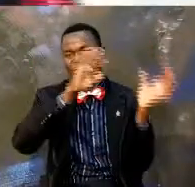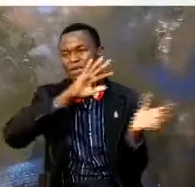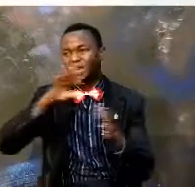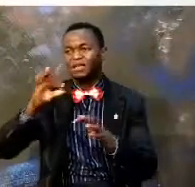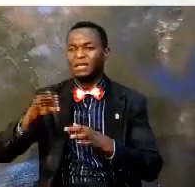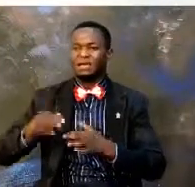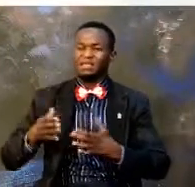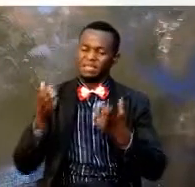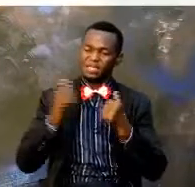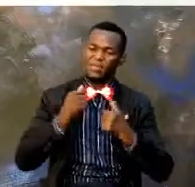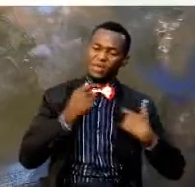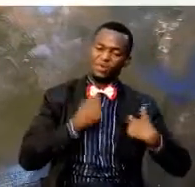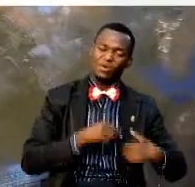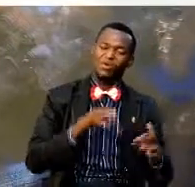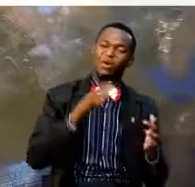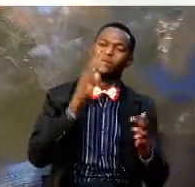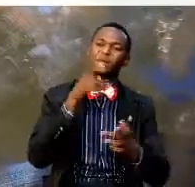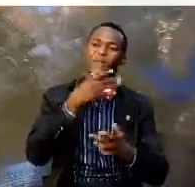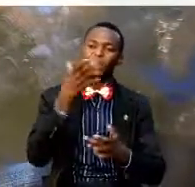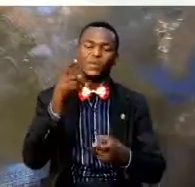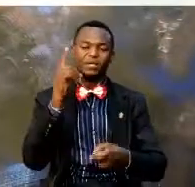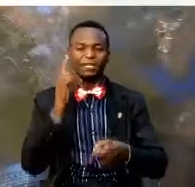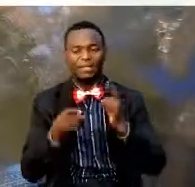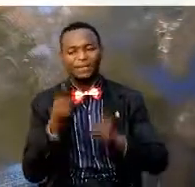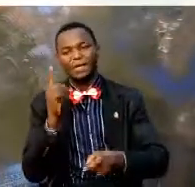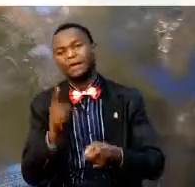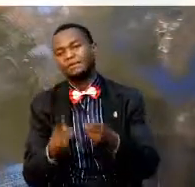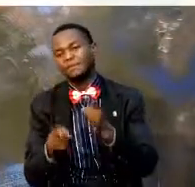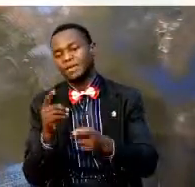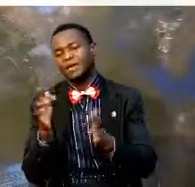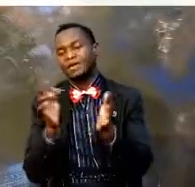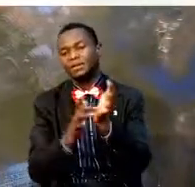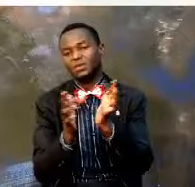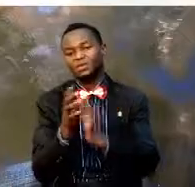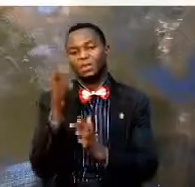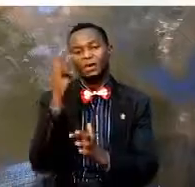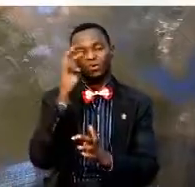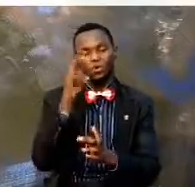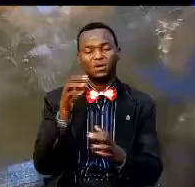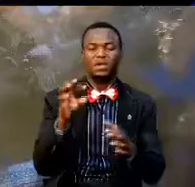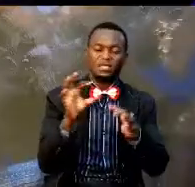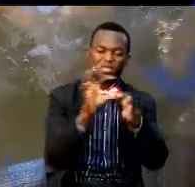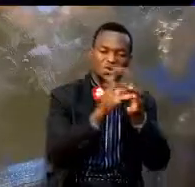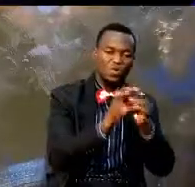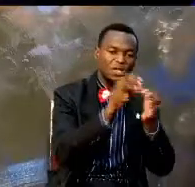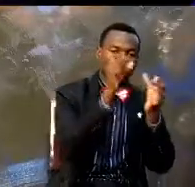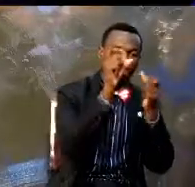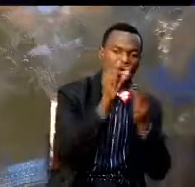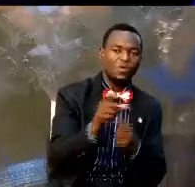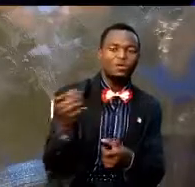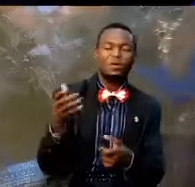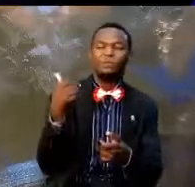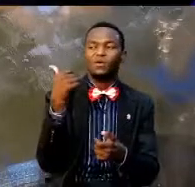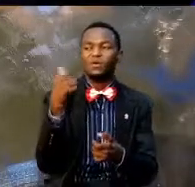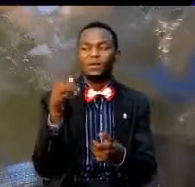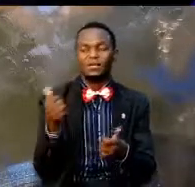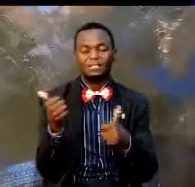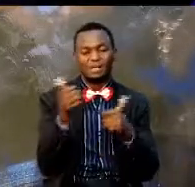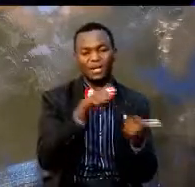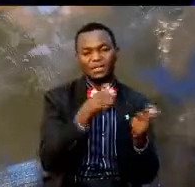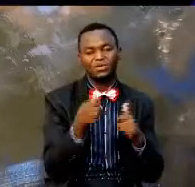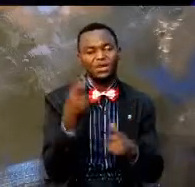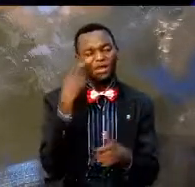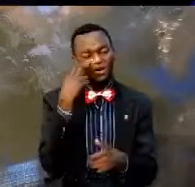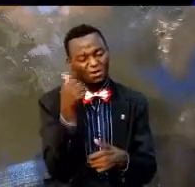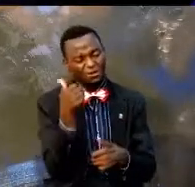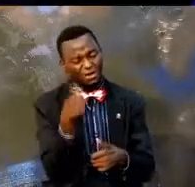moyo, tembea. Popote pale ulipo kwenye vituo, tembea. Yesu anakuona. Jiunge na watu wa Bwana. Hata wale ambao walishabatizwa na wameona